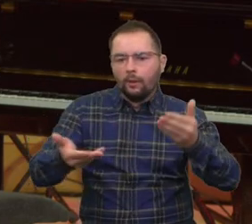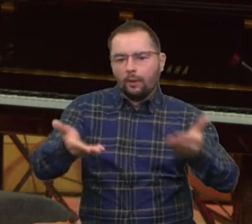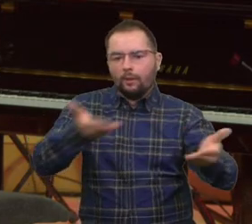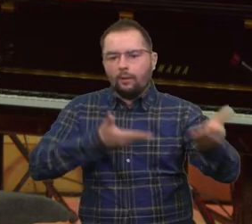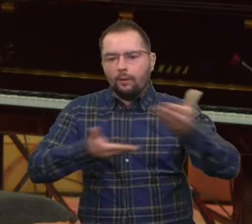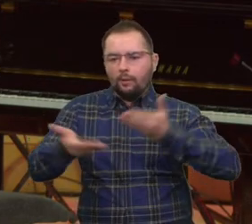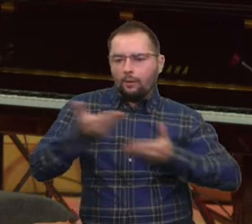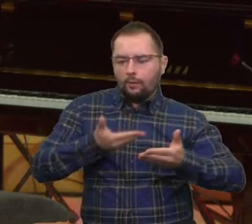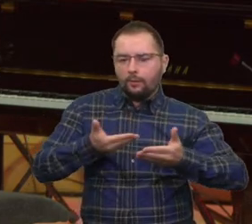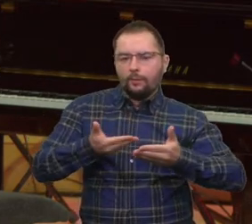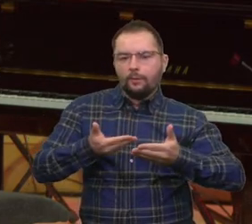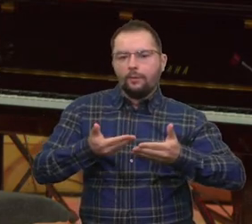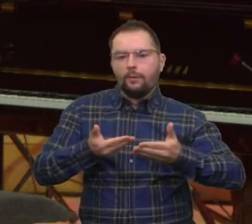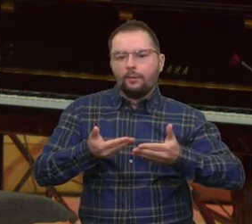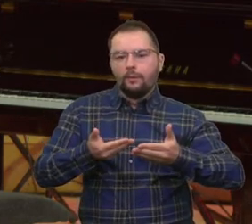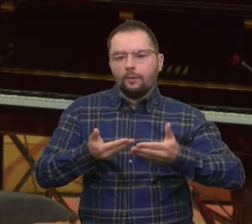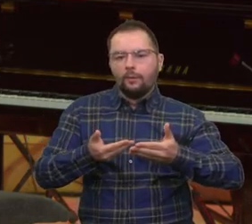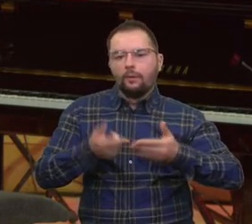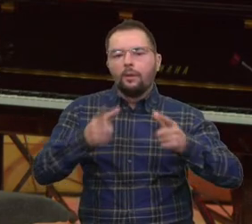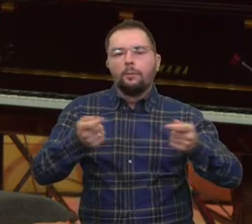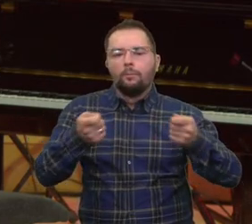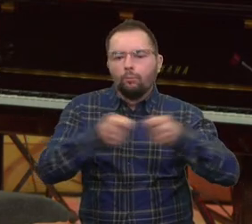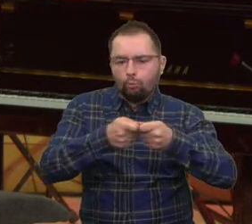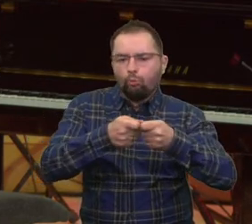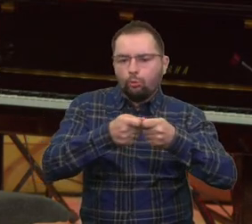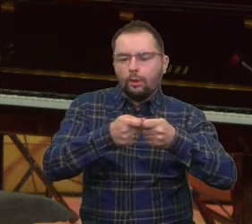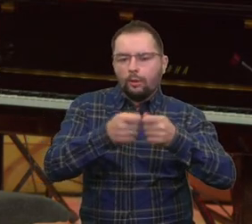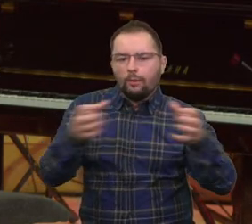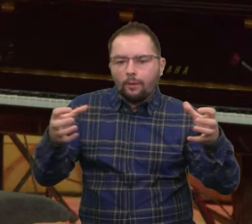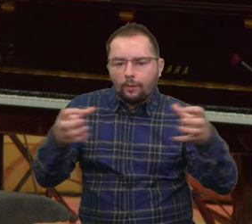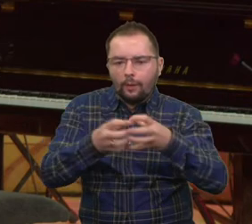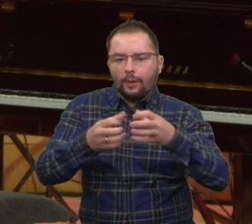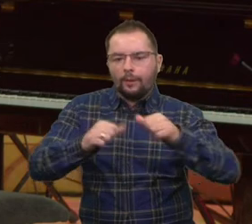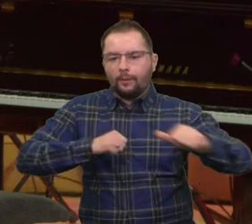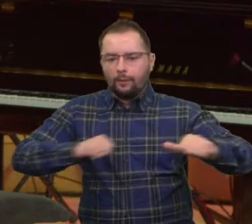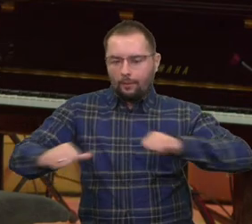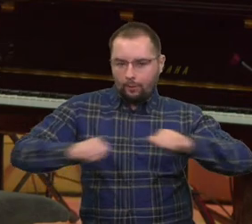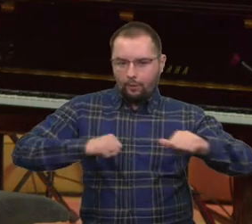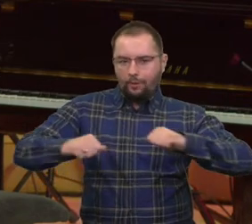wszystkim, członkom wspólnot samorządowych,